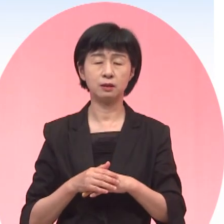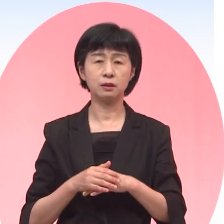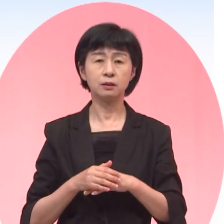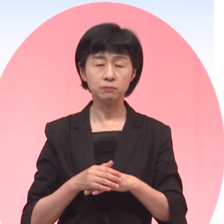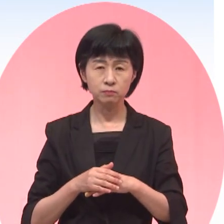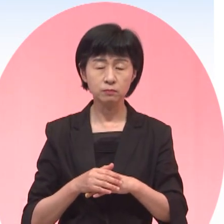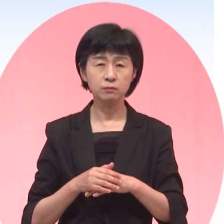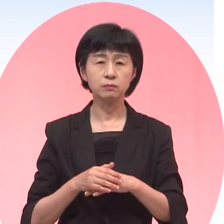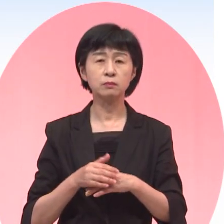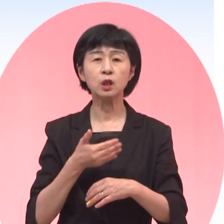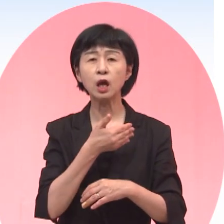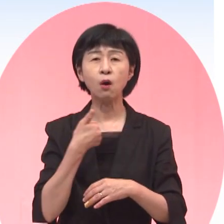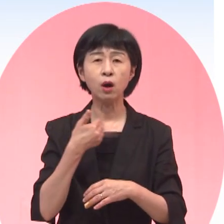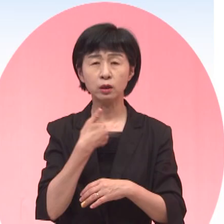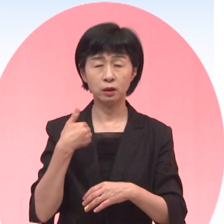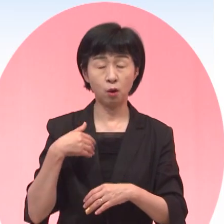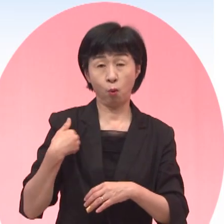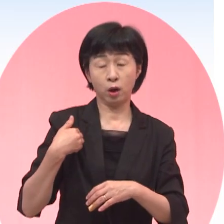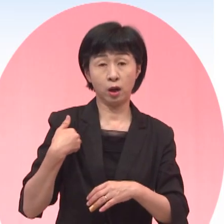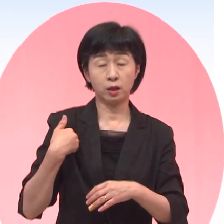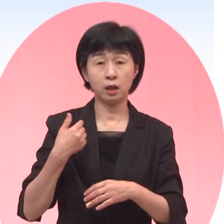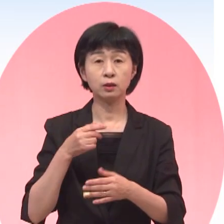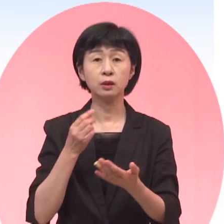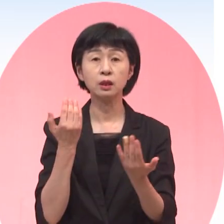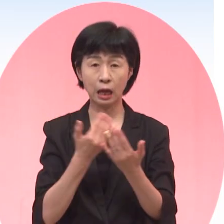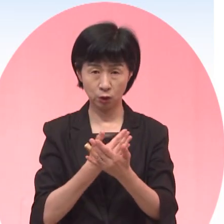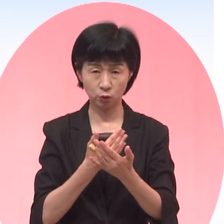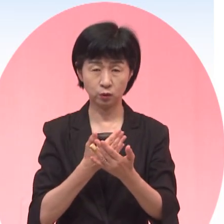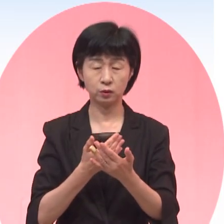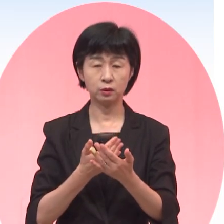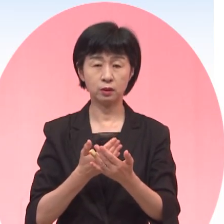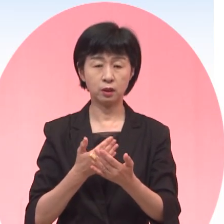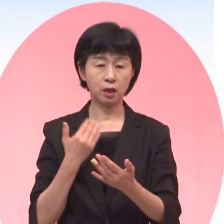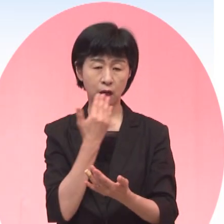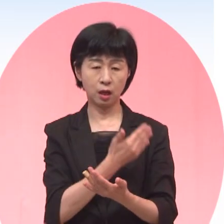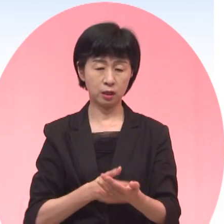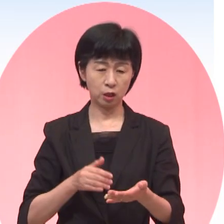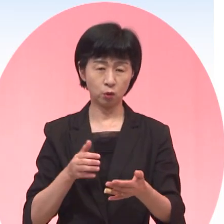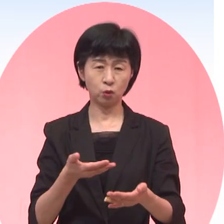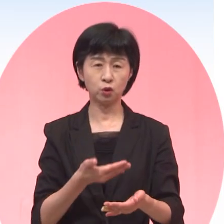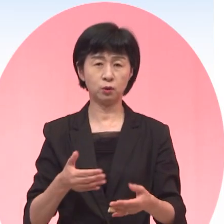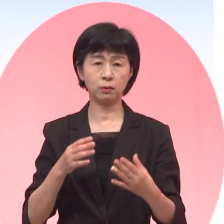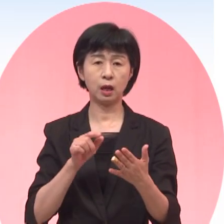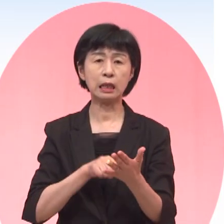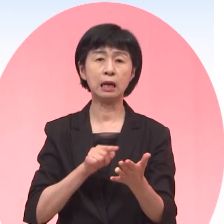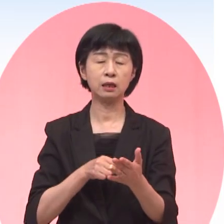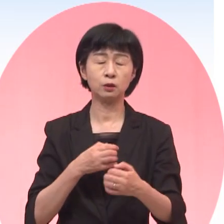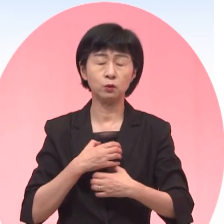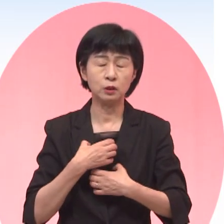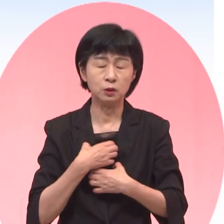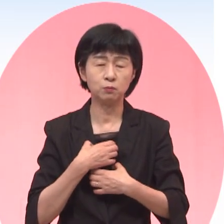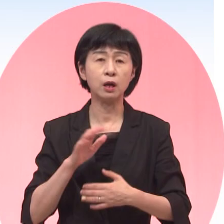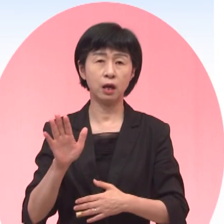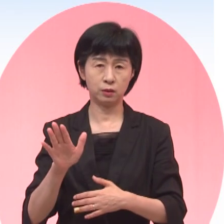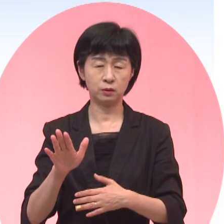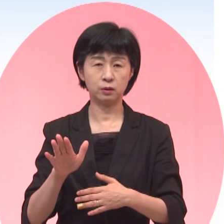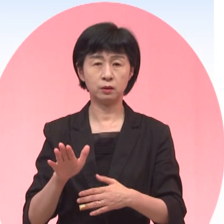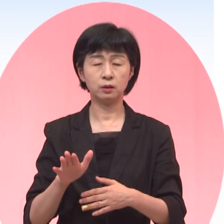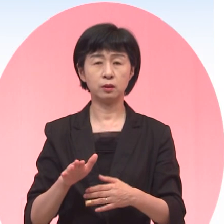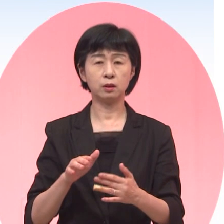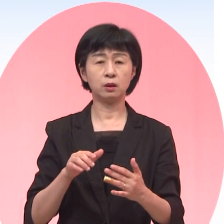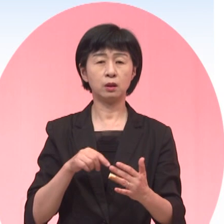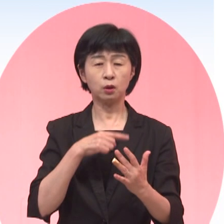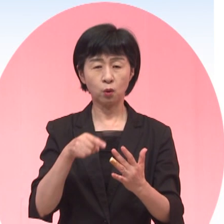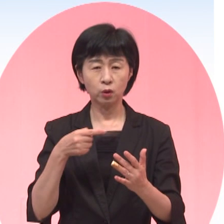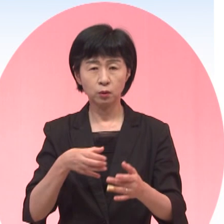その結果、喉の渇きに気づきにくくなり、脱水になる危険性が高くなることから、例年以上に